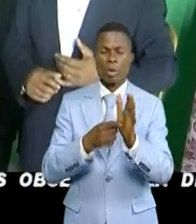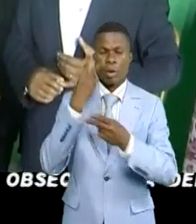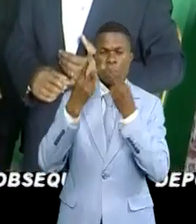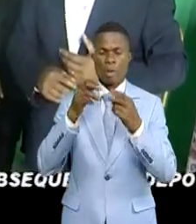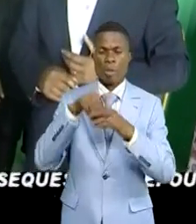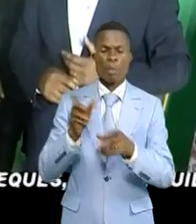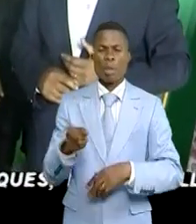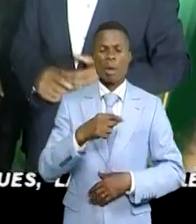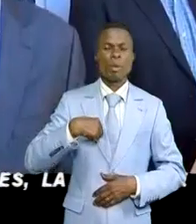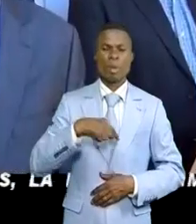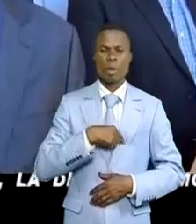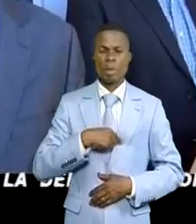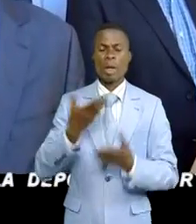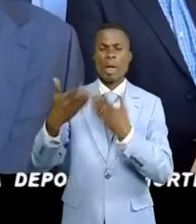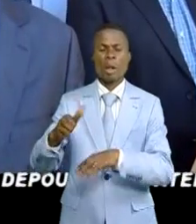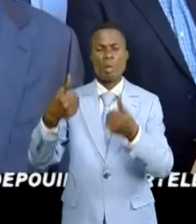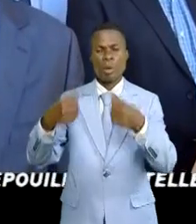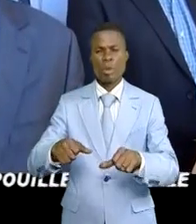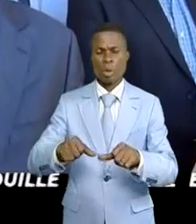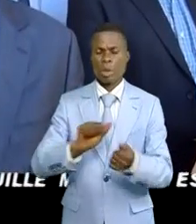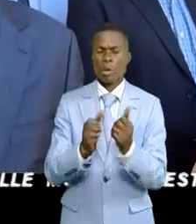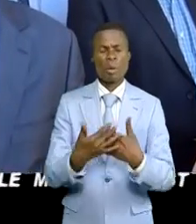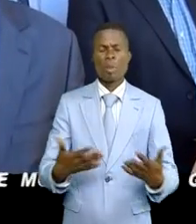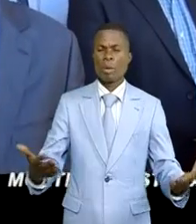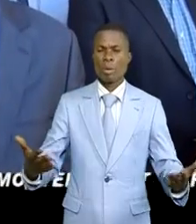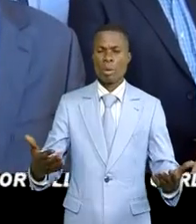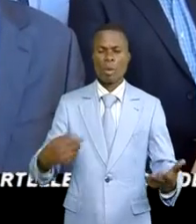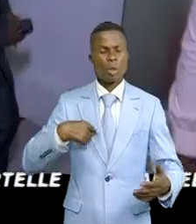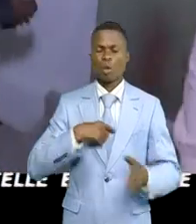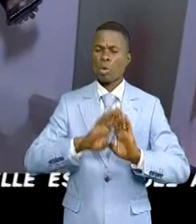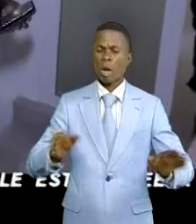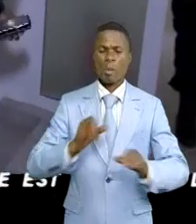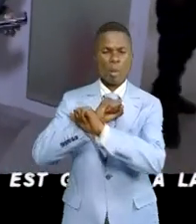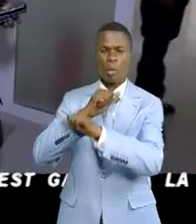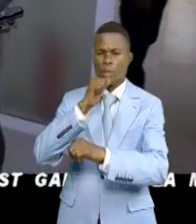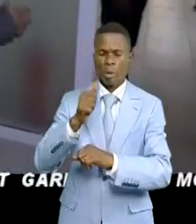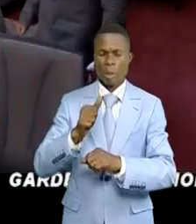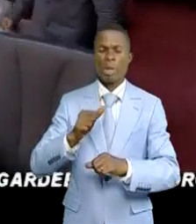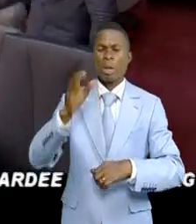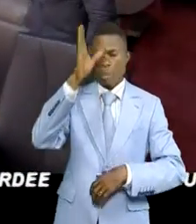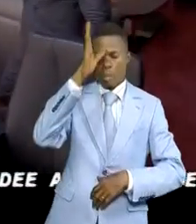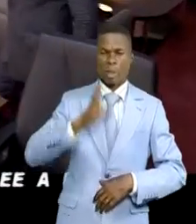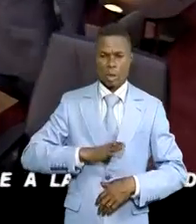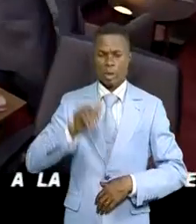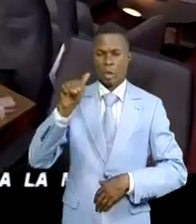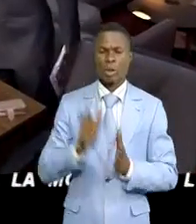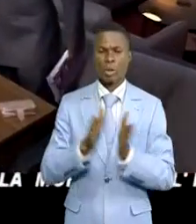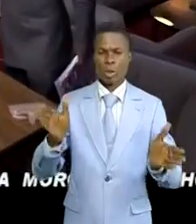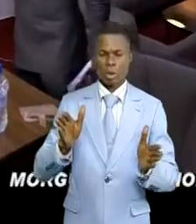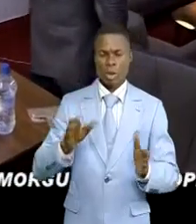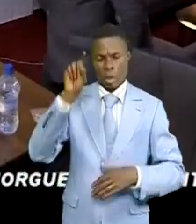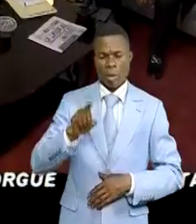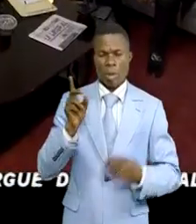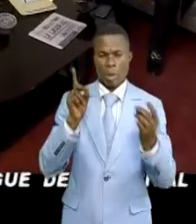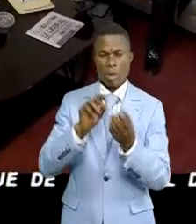au milieu de nous. La mort est certes une fatalité. Nous n'en pouvons rien. Monsieur le DG, si vous étiez donné de revoir